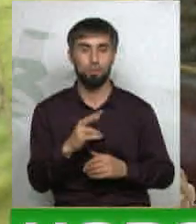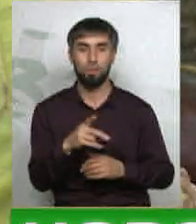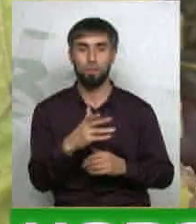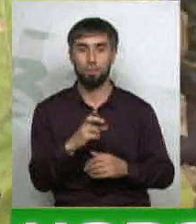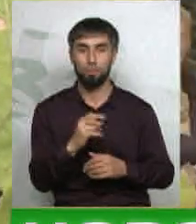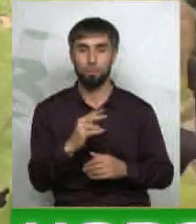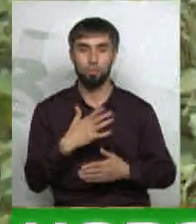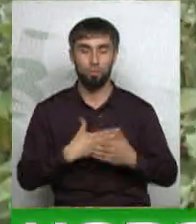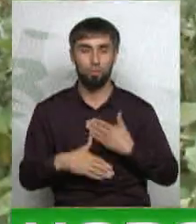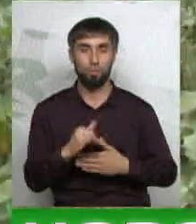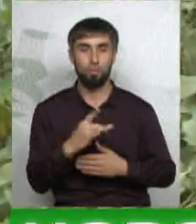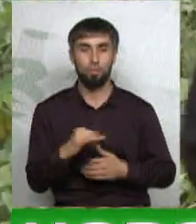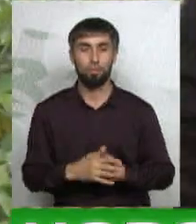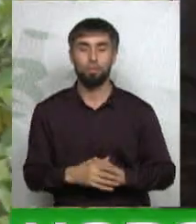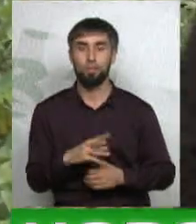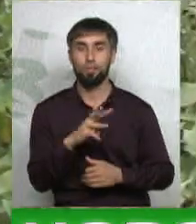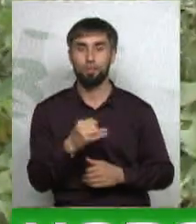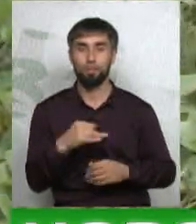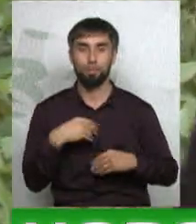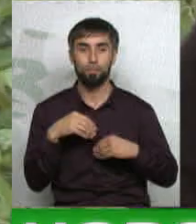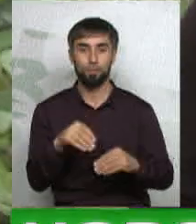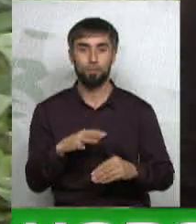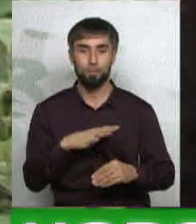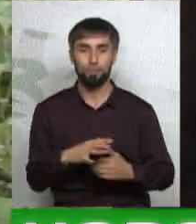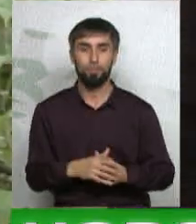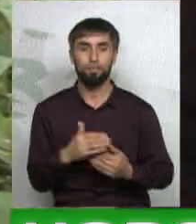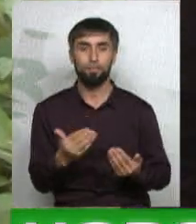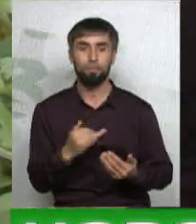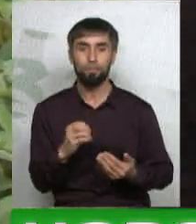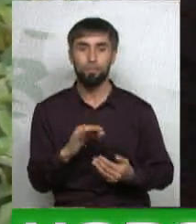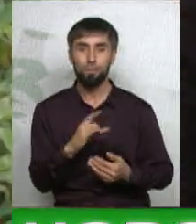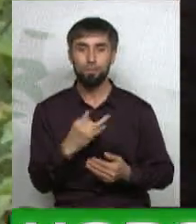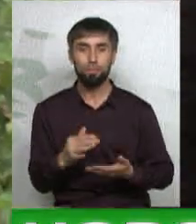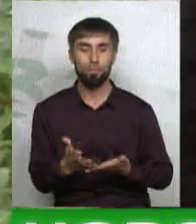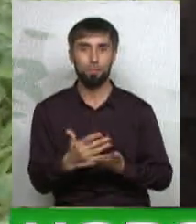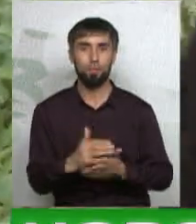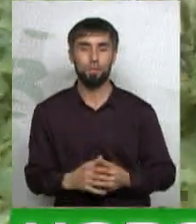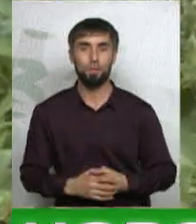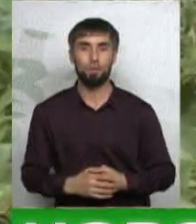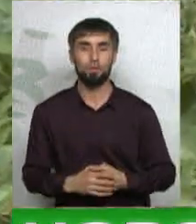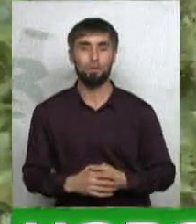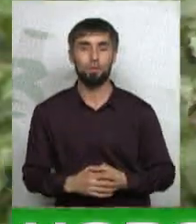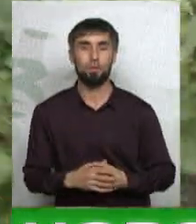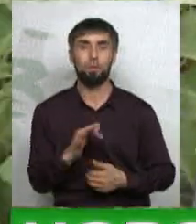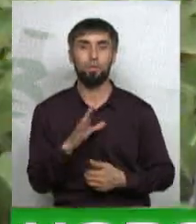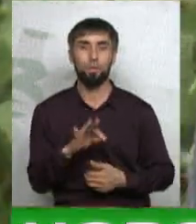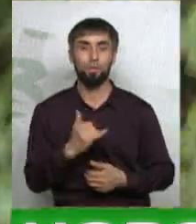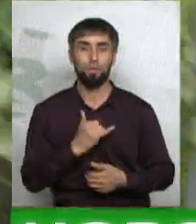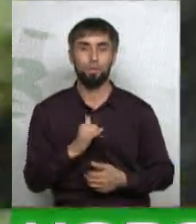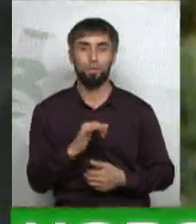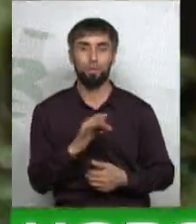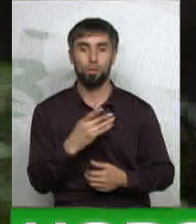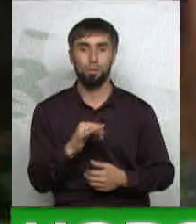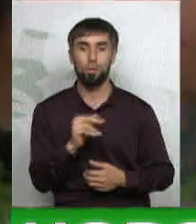кстати, порадовали урожаем. Май месяц мы посадили, вот сейчас мы уже урожай собираем. Вот у нас урожай. Посмотрите, как